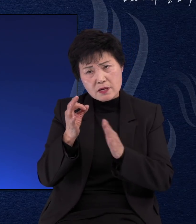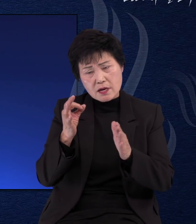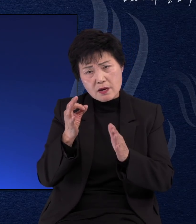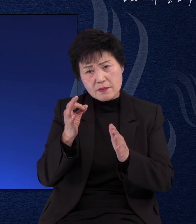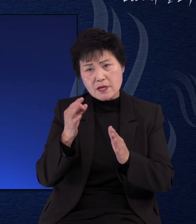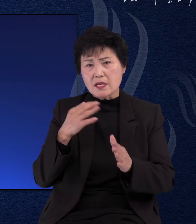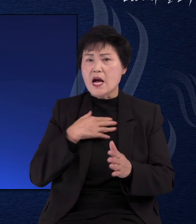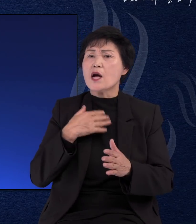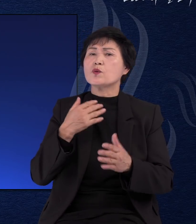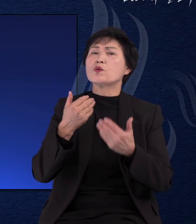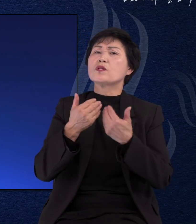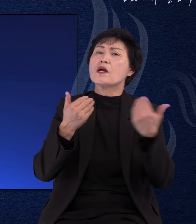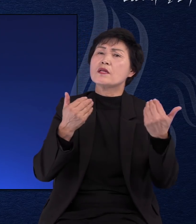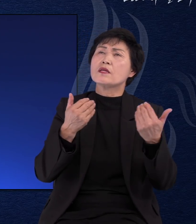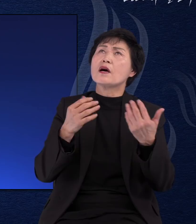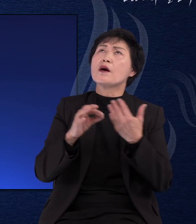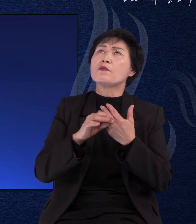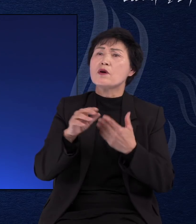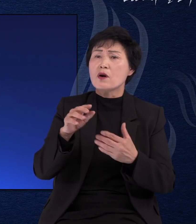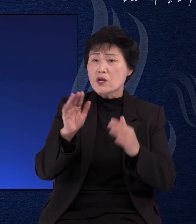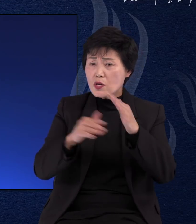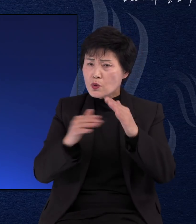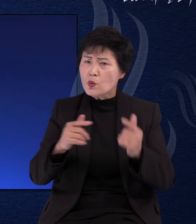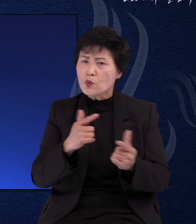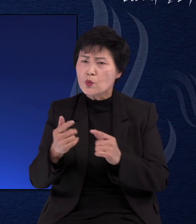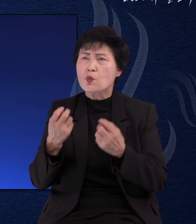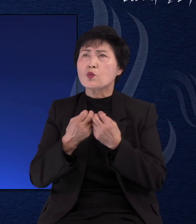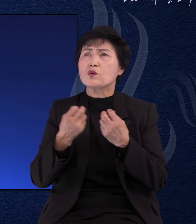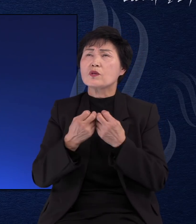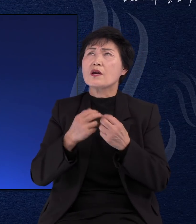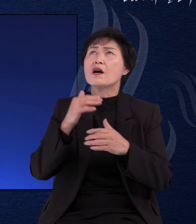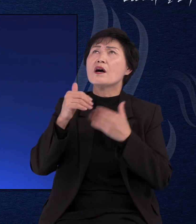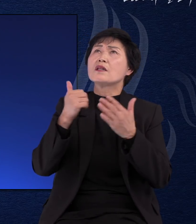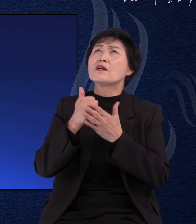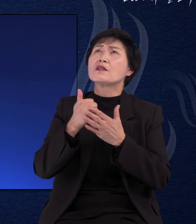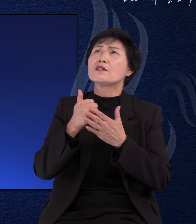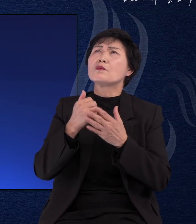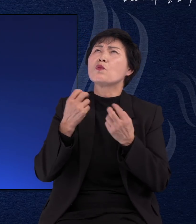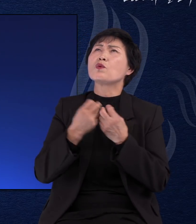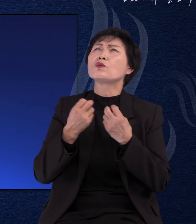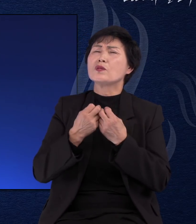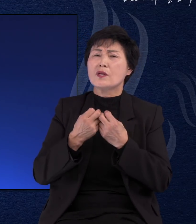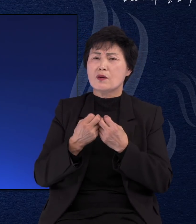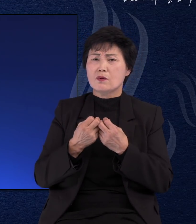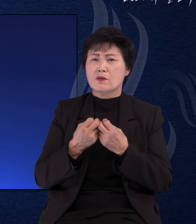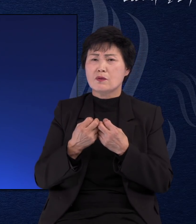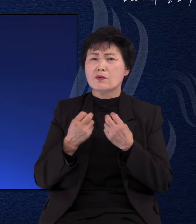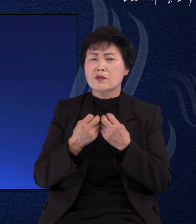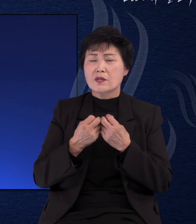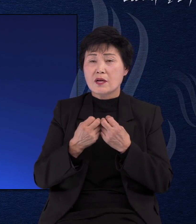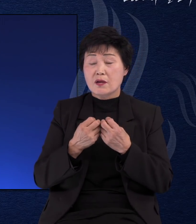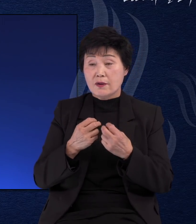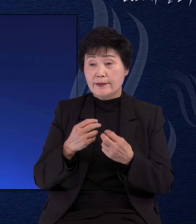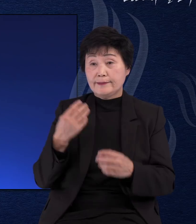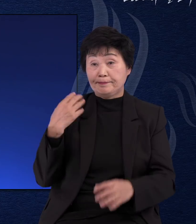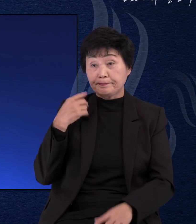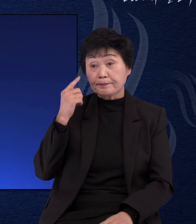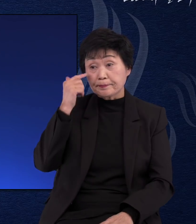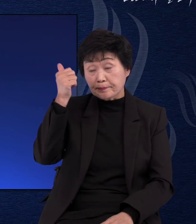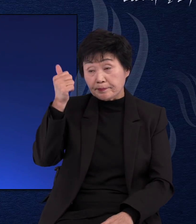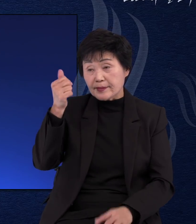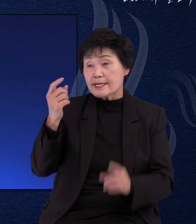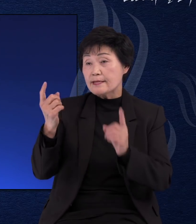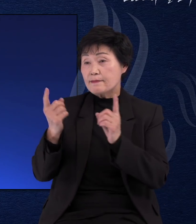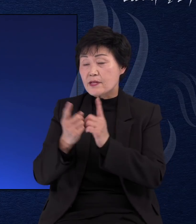생각이 들어서 하나님 앞에 울면서, 하나님, 이건 나온 답이잖아요, 이건 나온 답이잖아요. 목사님 찾아가서, 목사님,